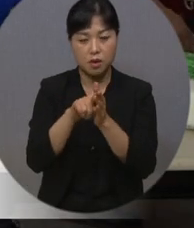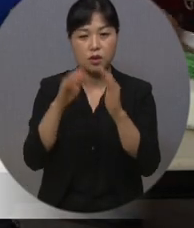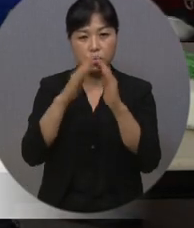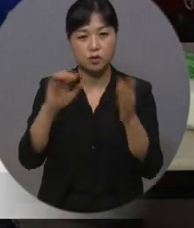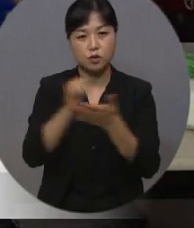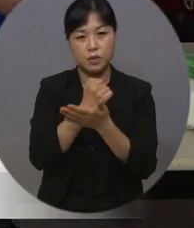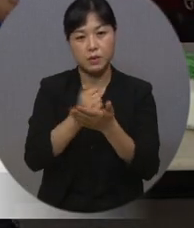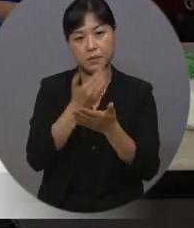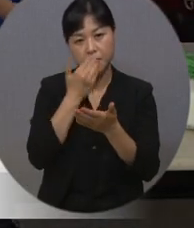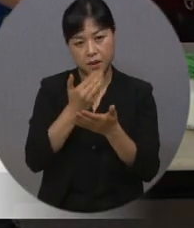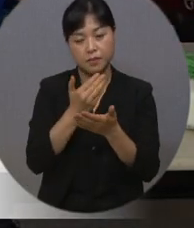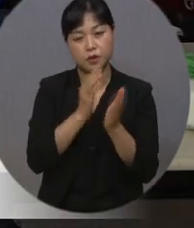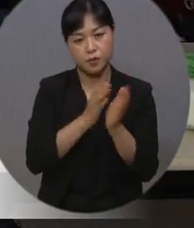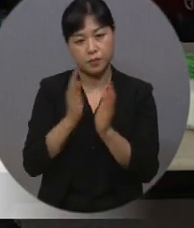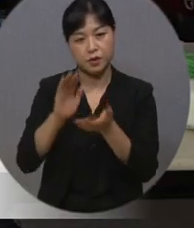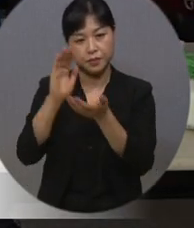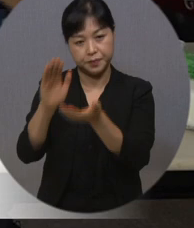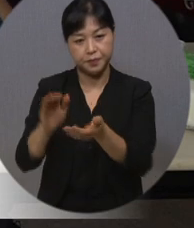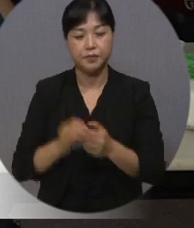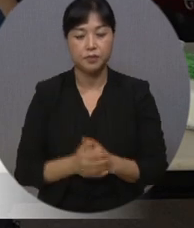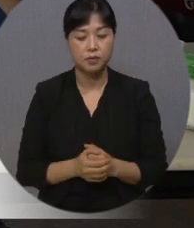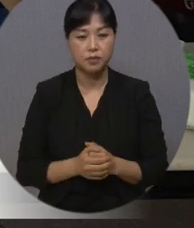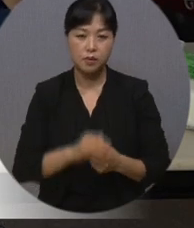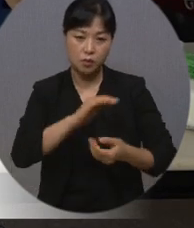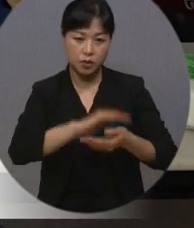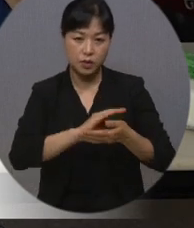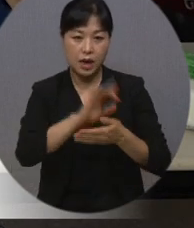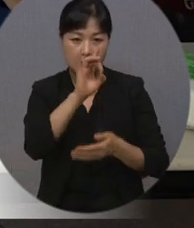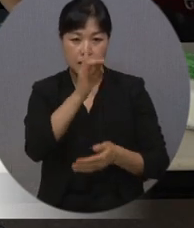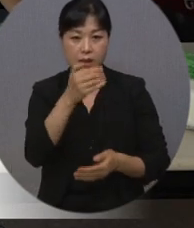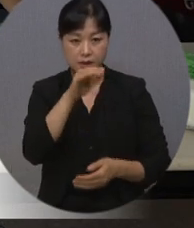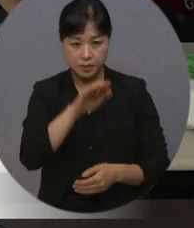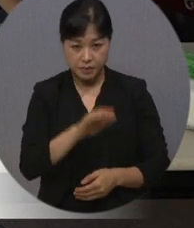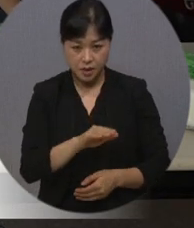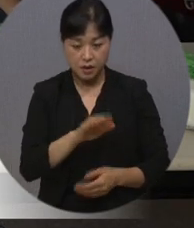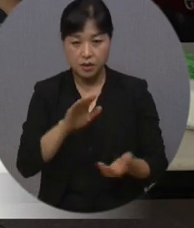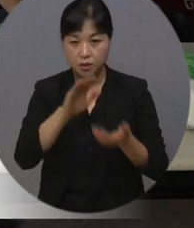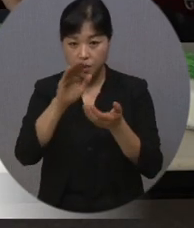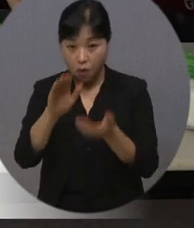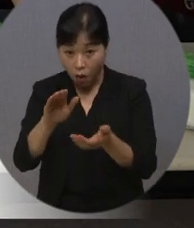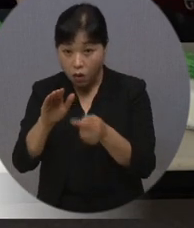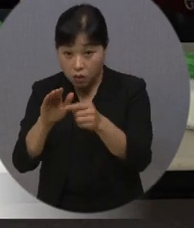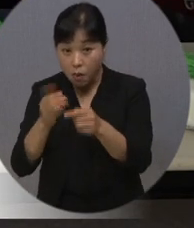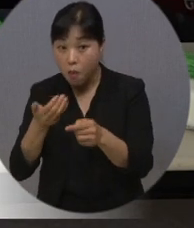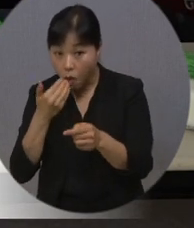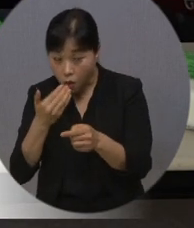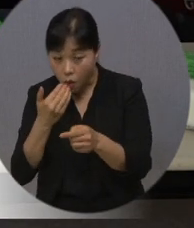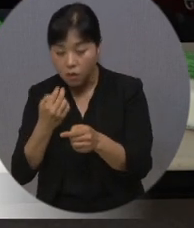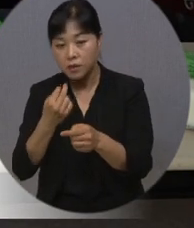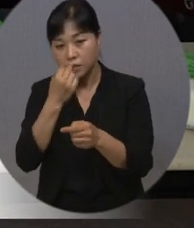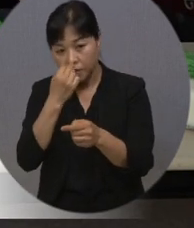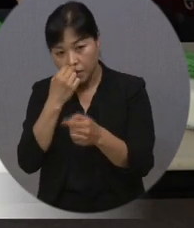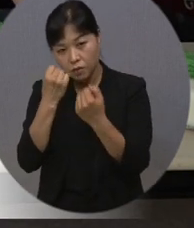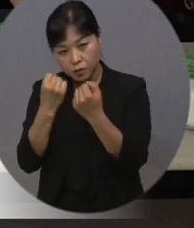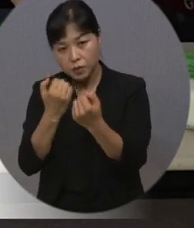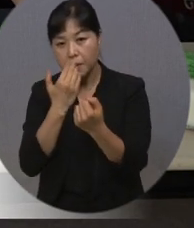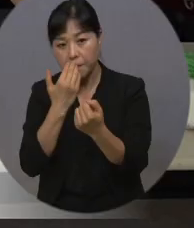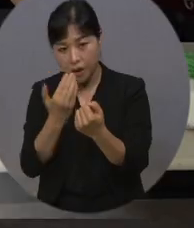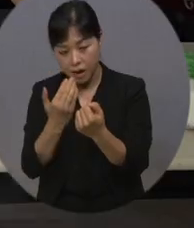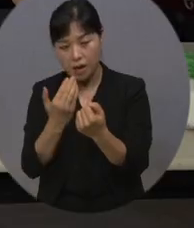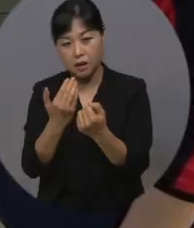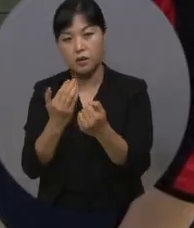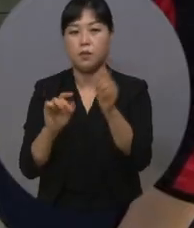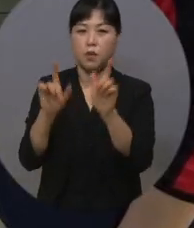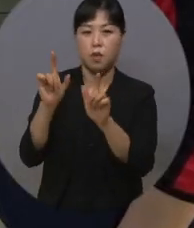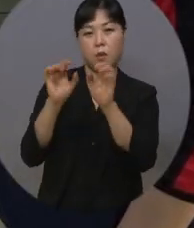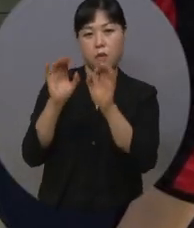하나지만은 그 도시락으로 인해서 한 사람의 생명이 유지가 될 수 있다는 그 마음이 너무너무나 뿌듯한 마음이